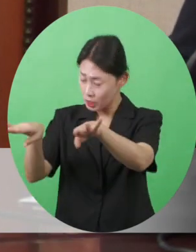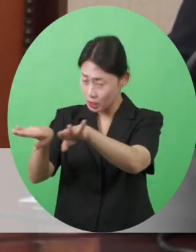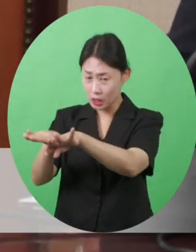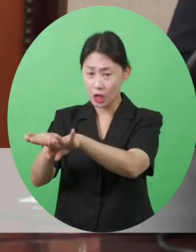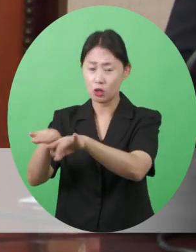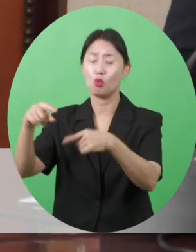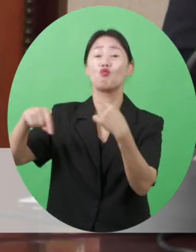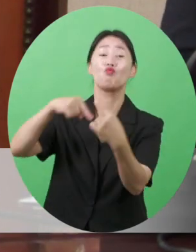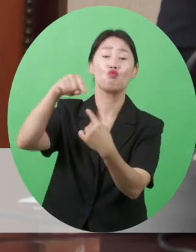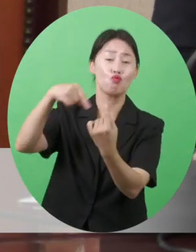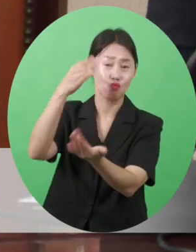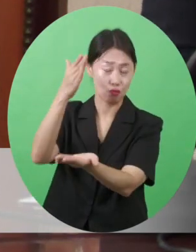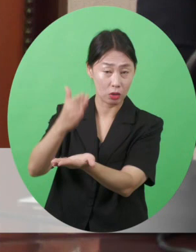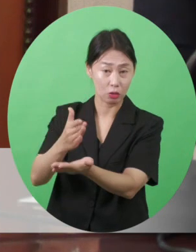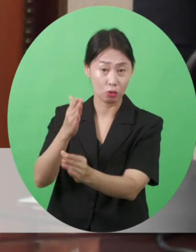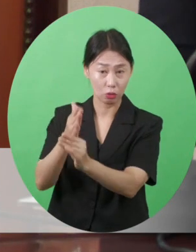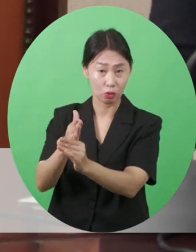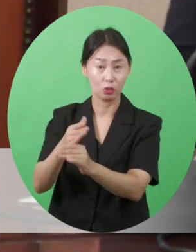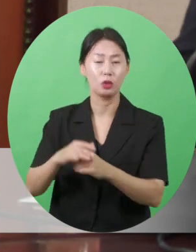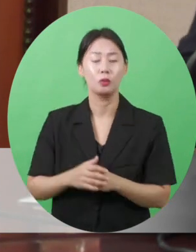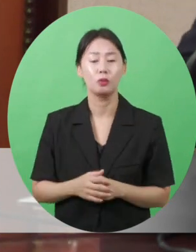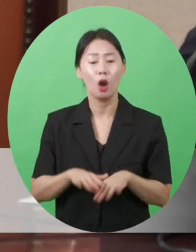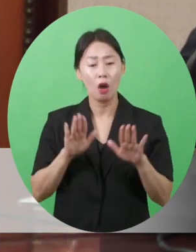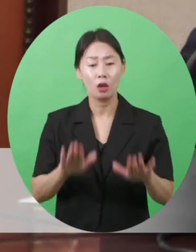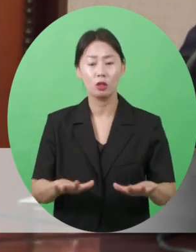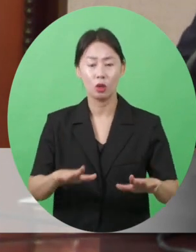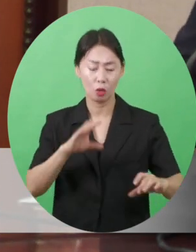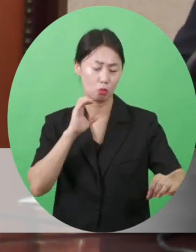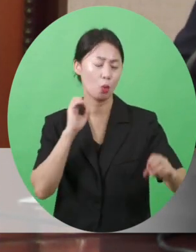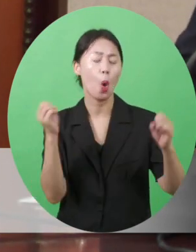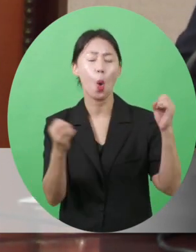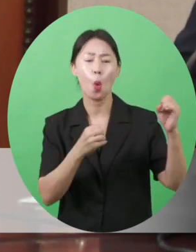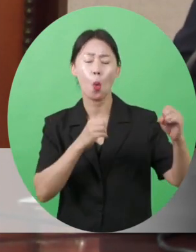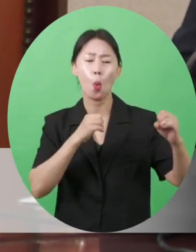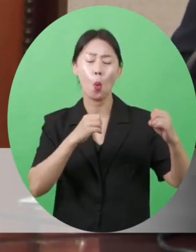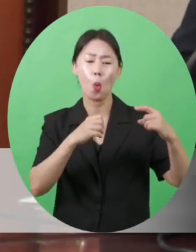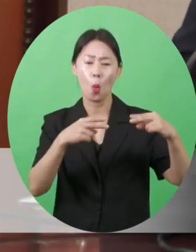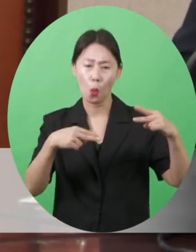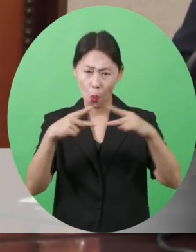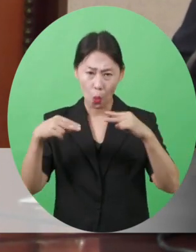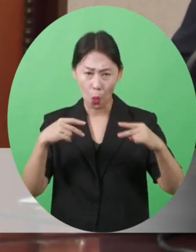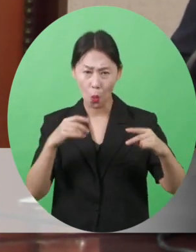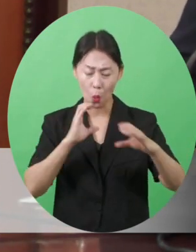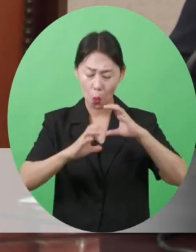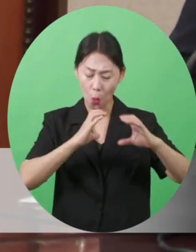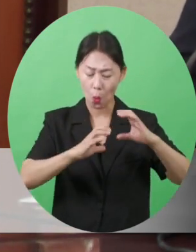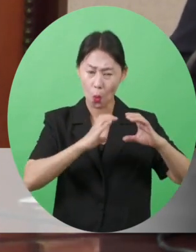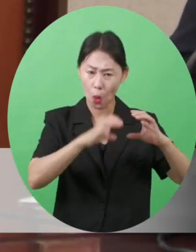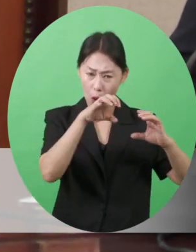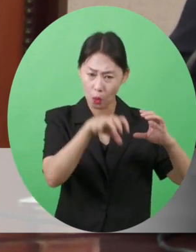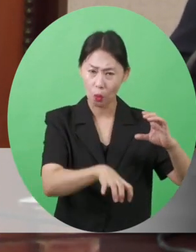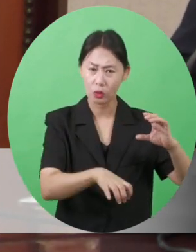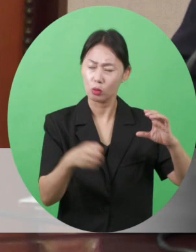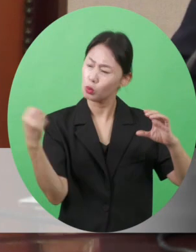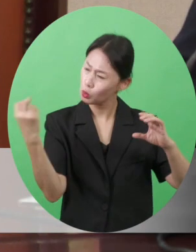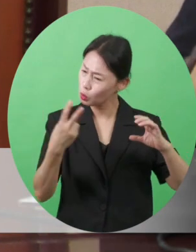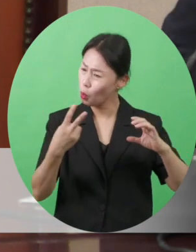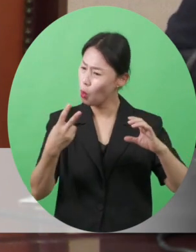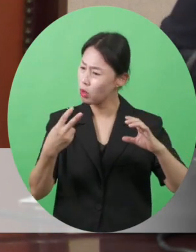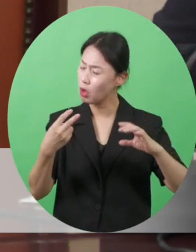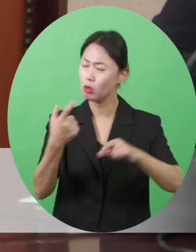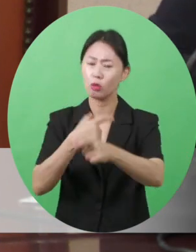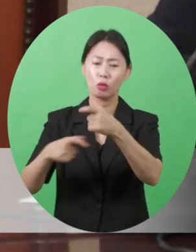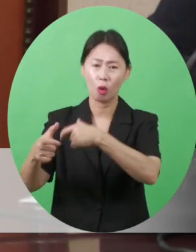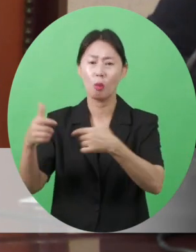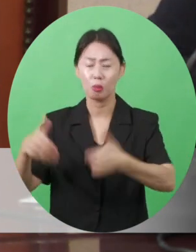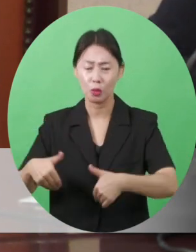운영하고 있지만 지금 현재 지금 여기 이 자리 토론장에서는 또 하나를 만들어 주면 좋겠다는 그런 의견들이